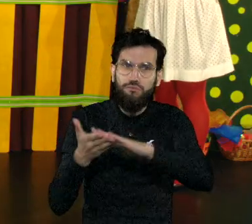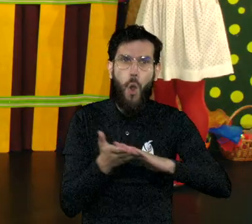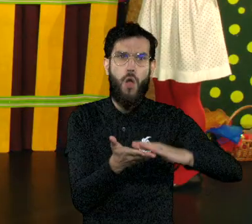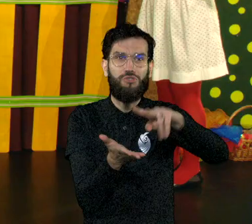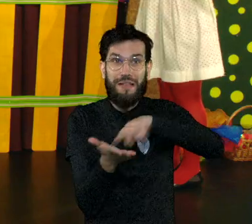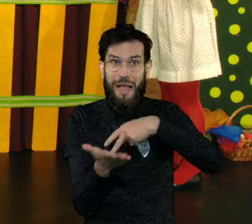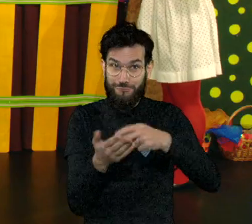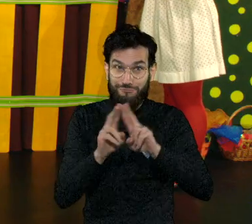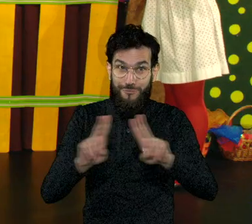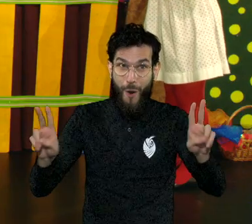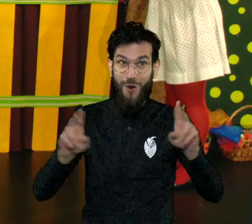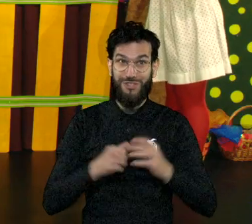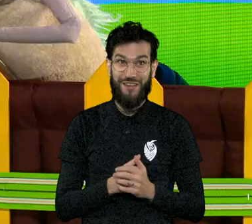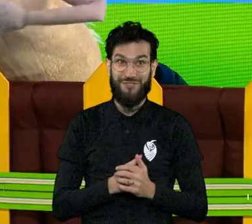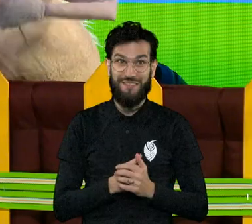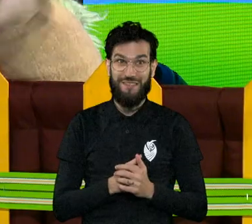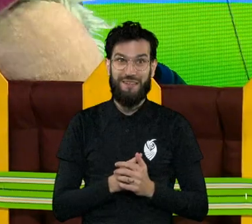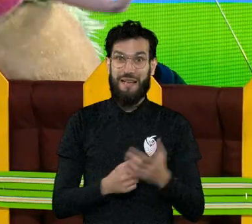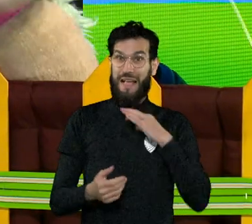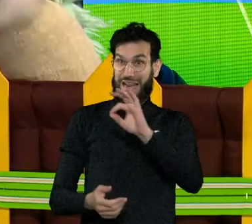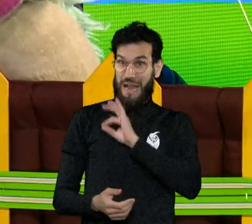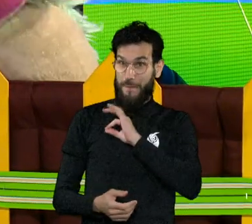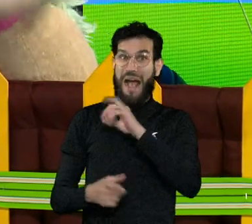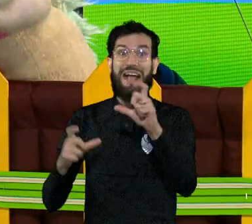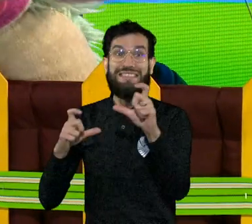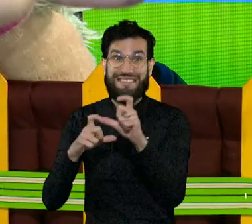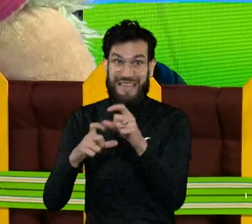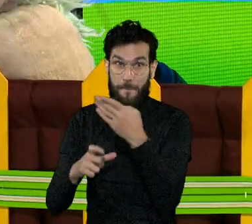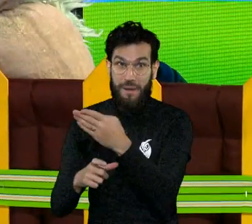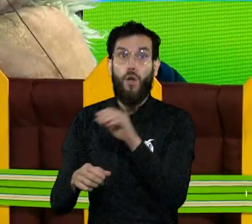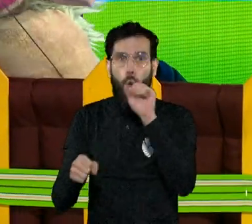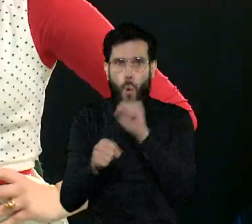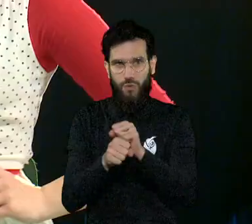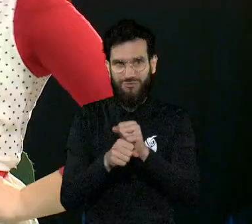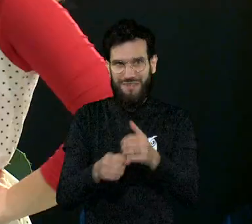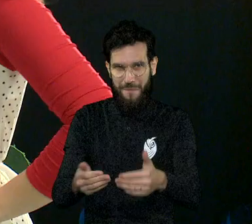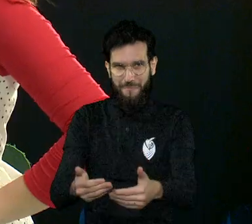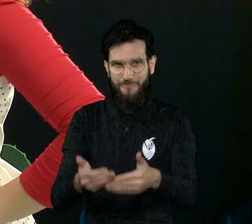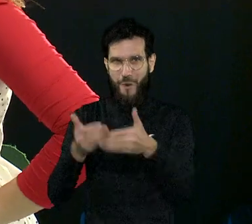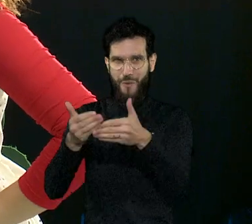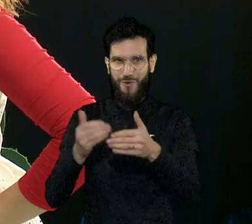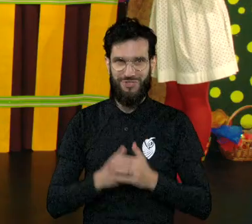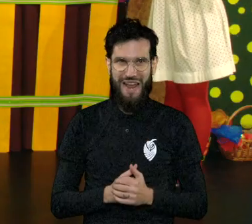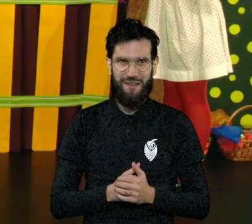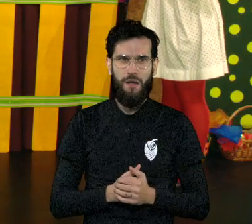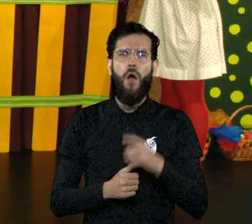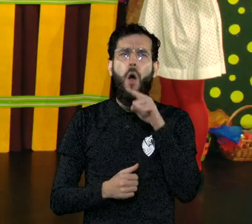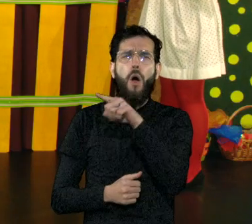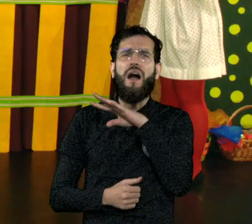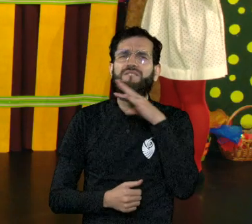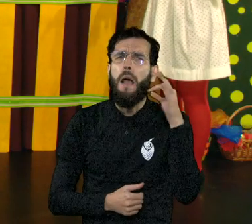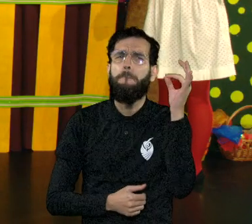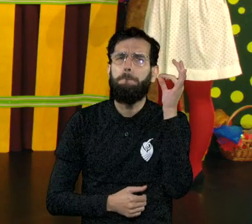zatancujte. Naša kamoška Simi vám ochotne pomôže. Veľmi rada. Ona veľmi